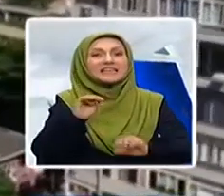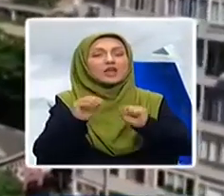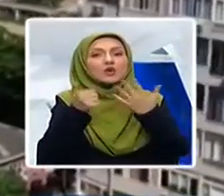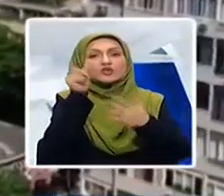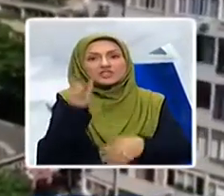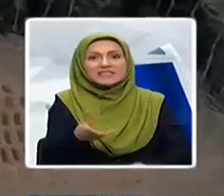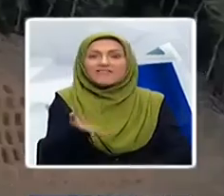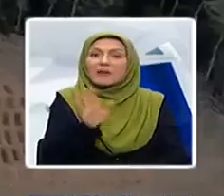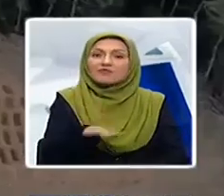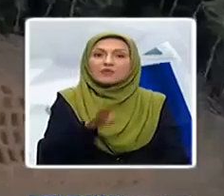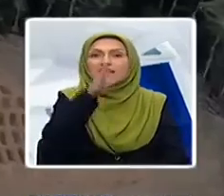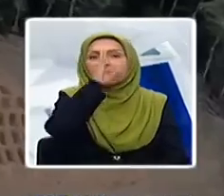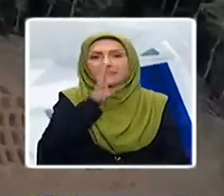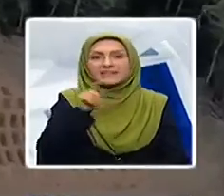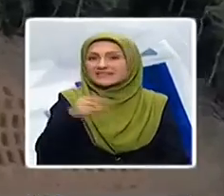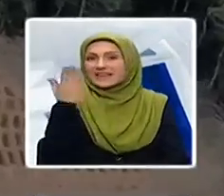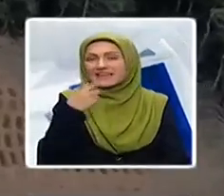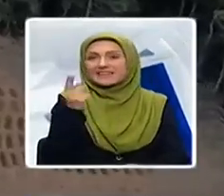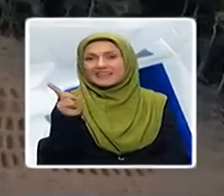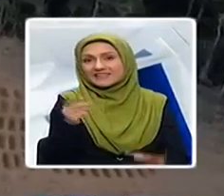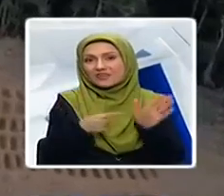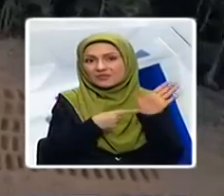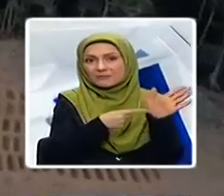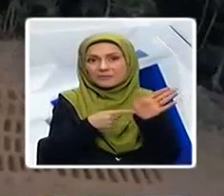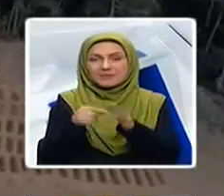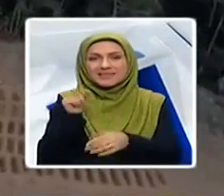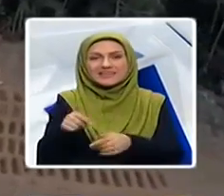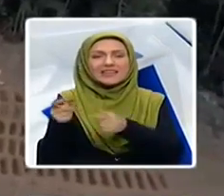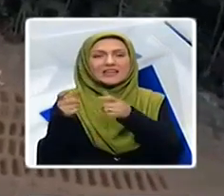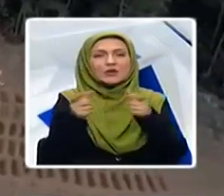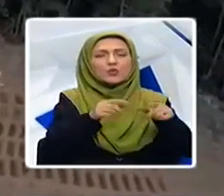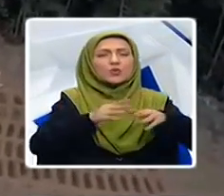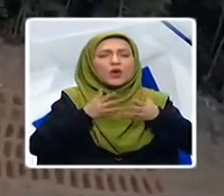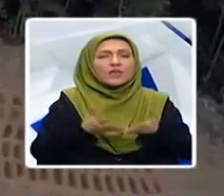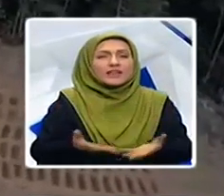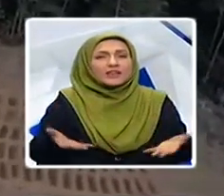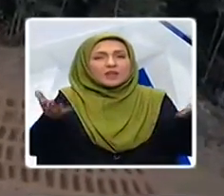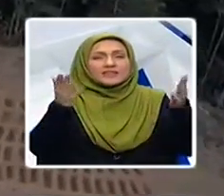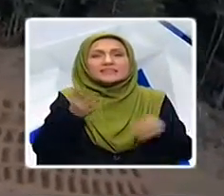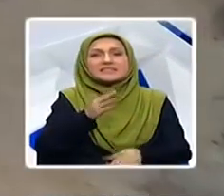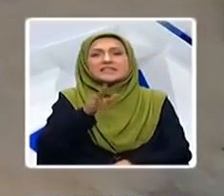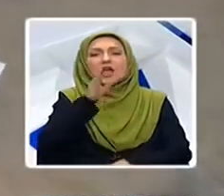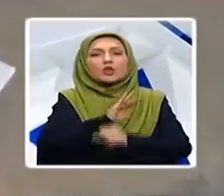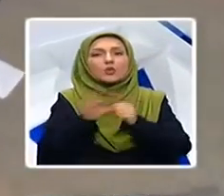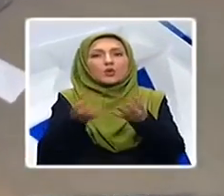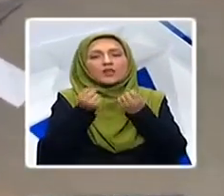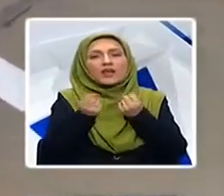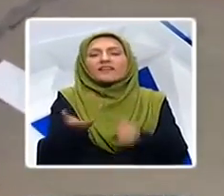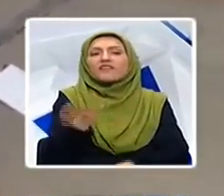کردند. این تصاویر یکی از گورهای دست جمعی قربانیان کرونا در برزیل را نشان می‌دهد.